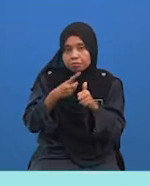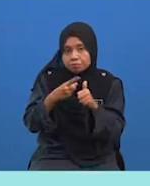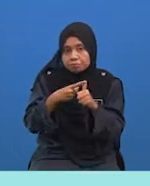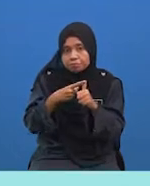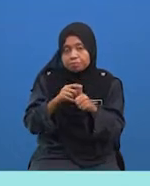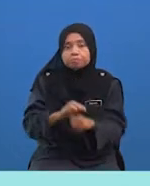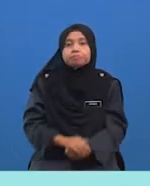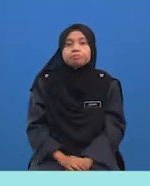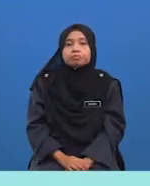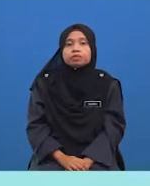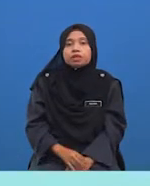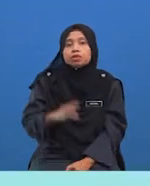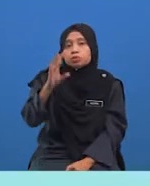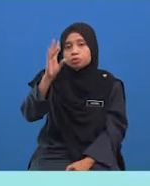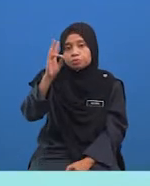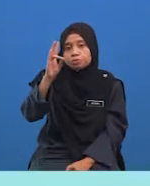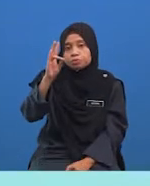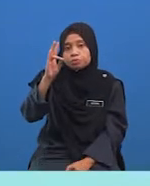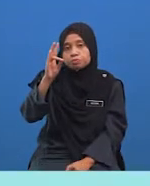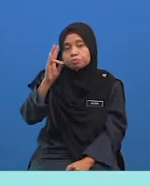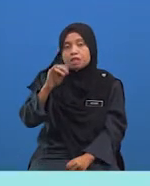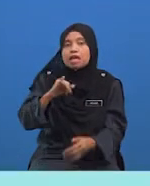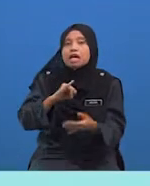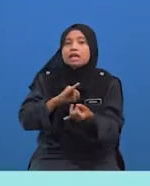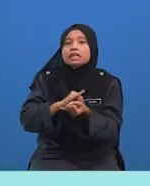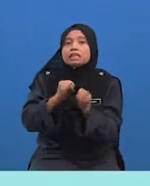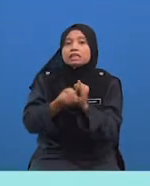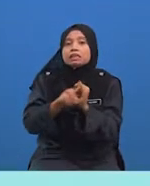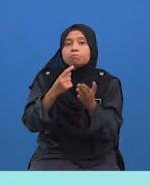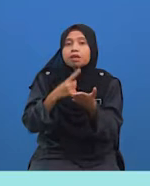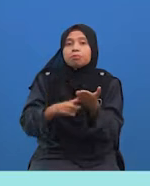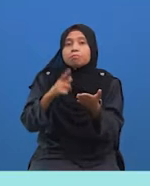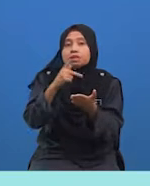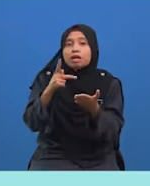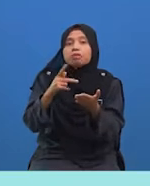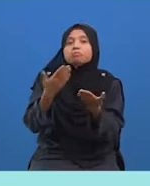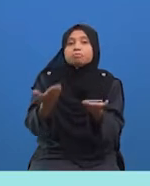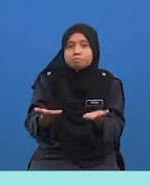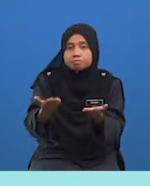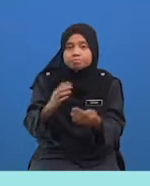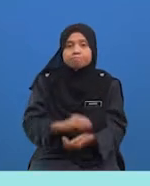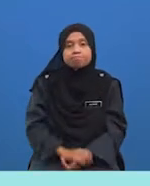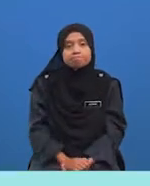ialah 7. Iklim apakah bagi kotak ini?